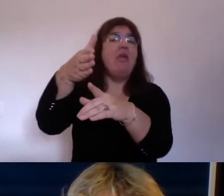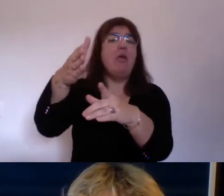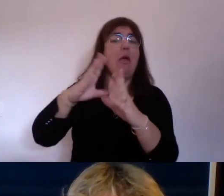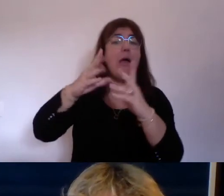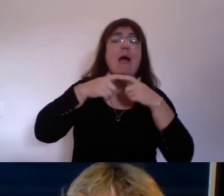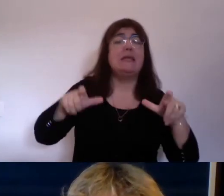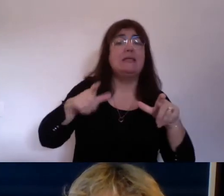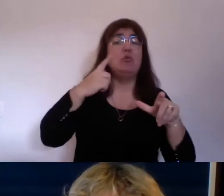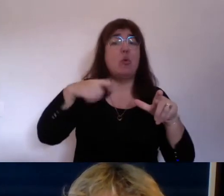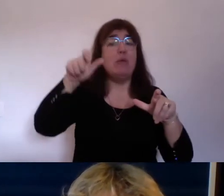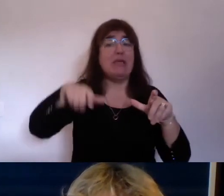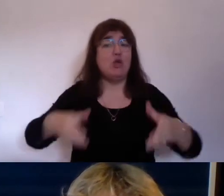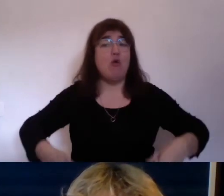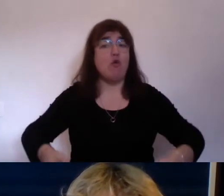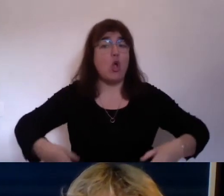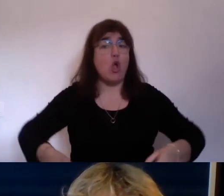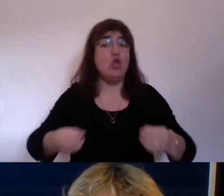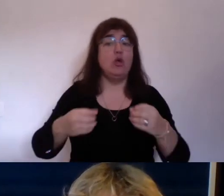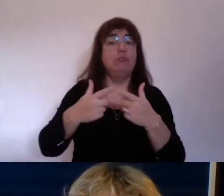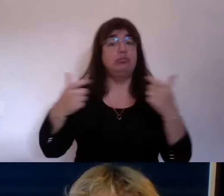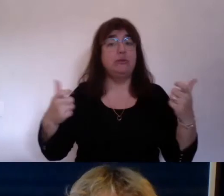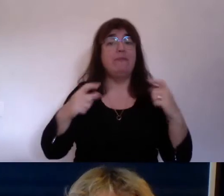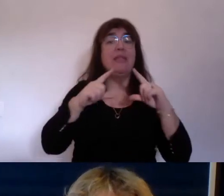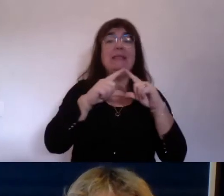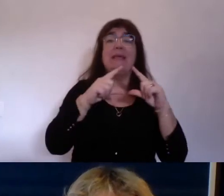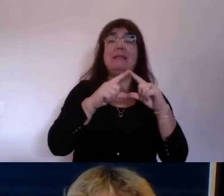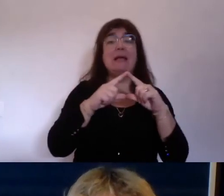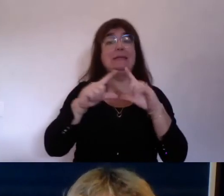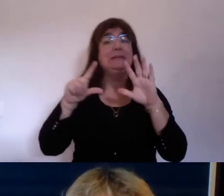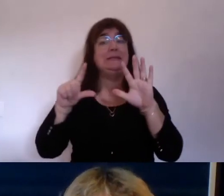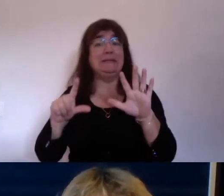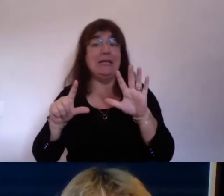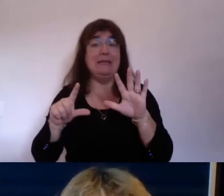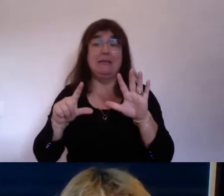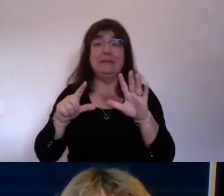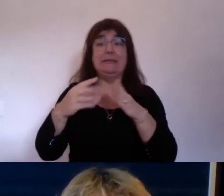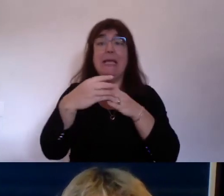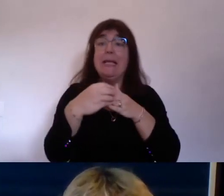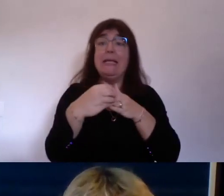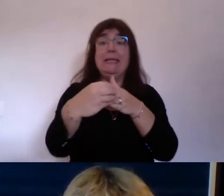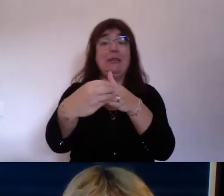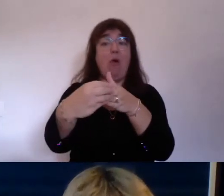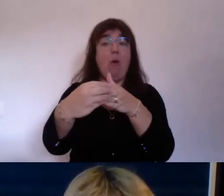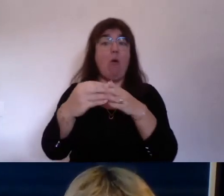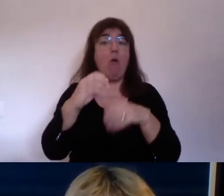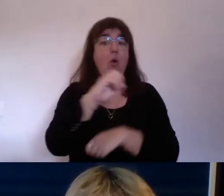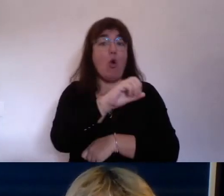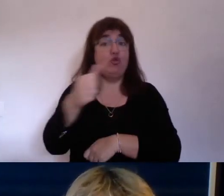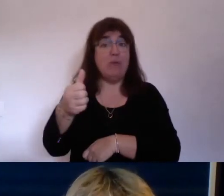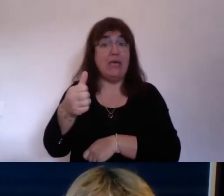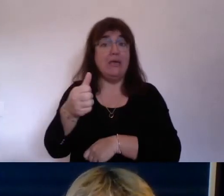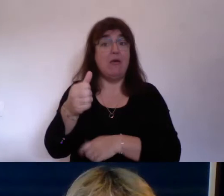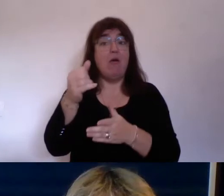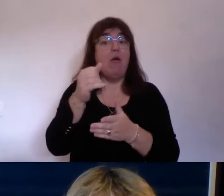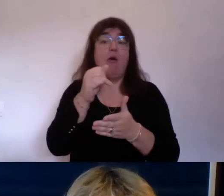Voilà. Aujourd'hui, Delta 7 est devenu leader du numérique en fait en Île-de-France. Alors, on n'est pas qu'en Île-de-France, mais en Île-de-France, on est leader avec